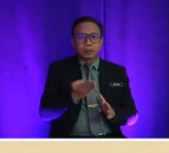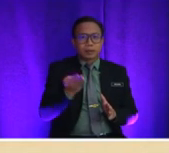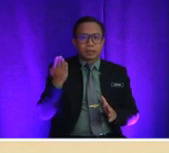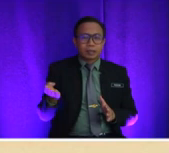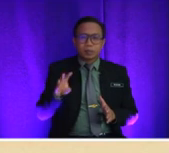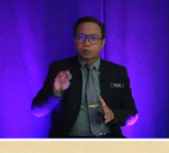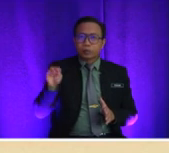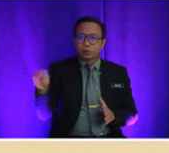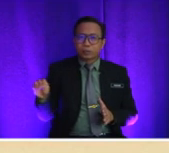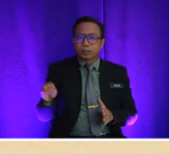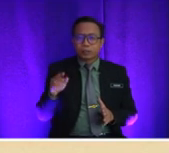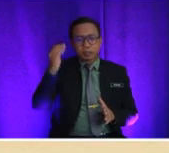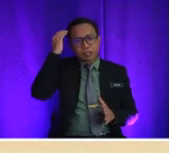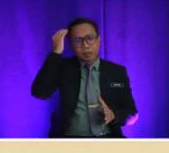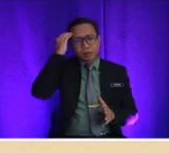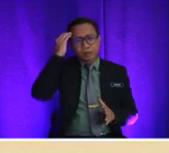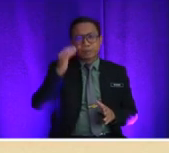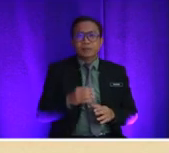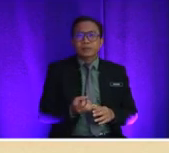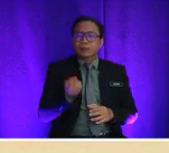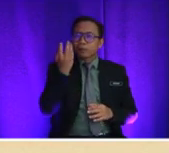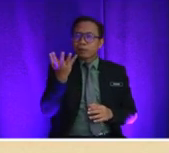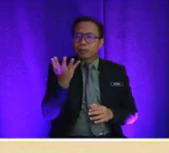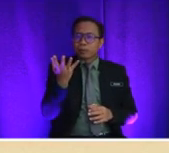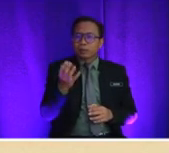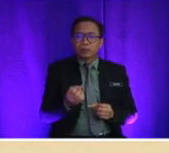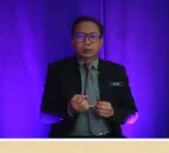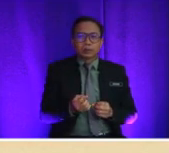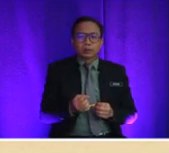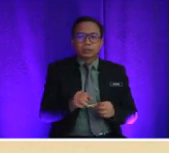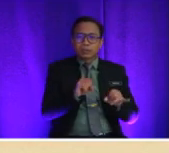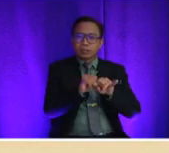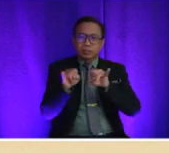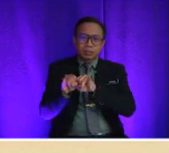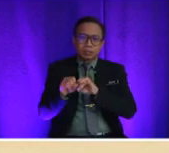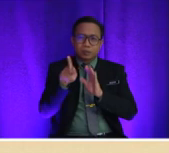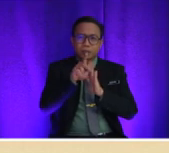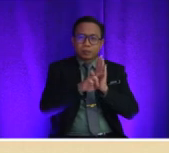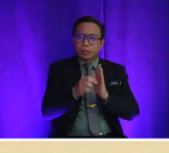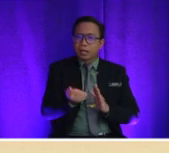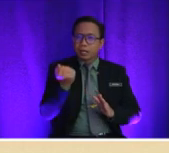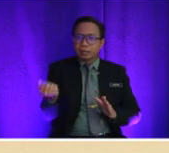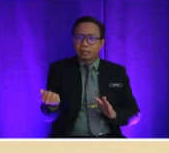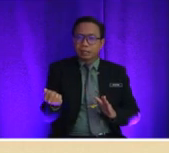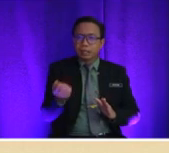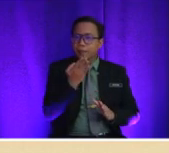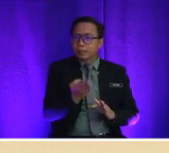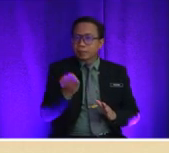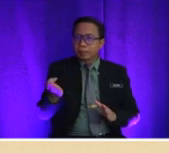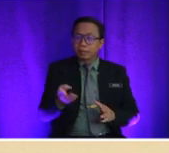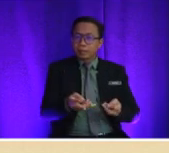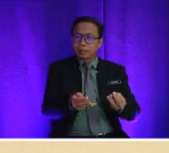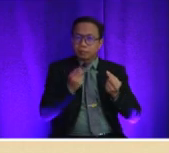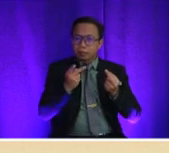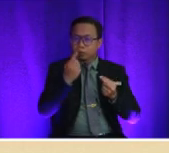mulai tahu berapa banyak apa berapa jenis peralatan dan apakah bahan-bahan yang diperlukan